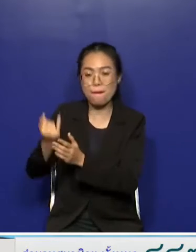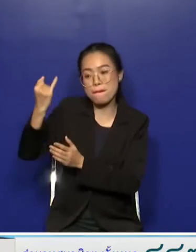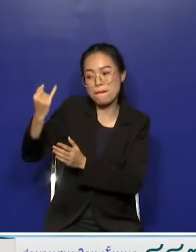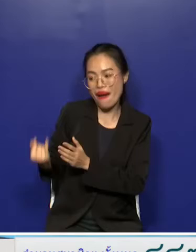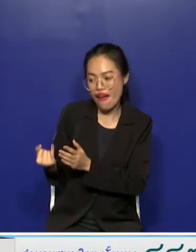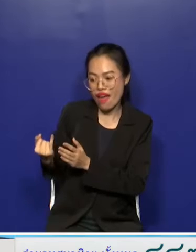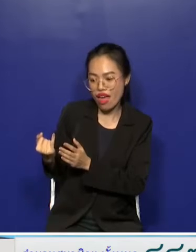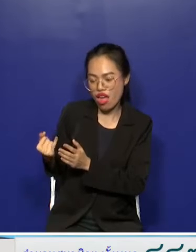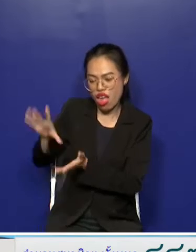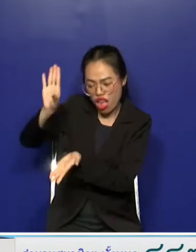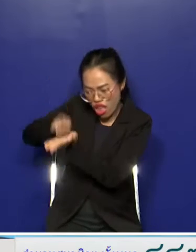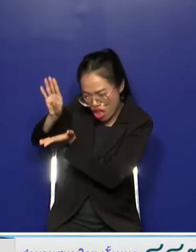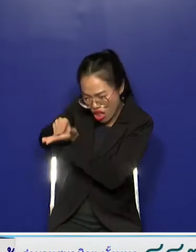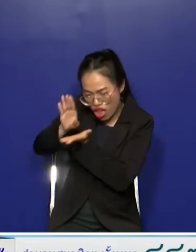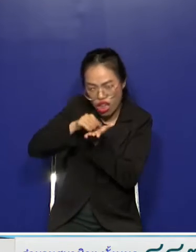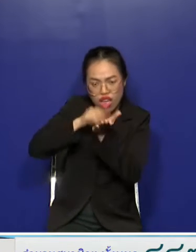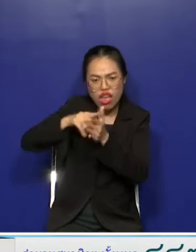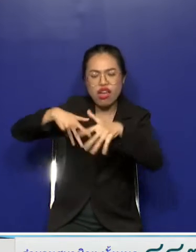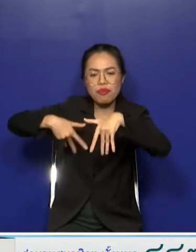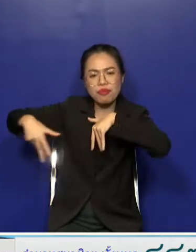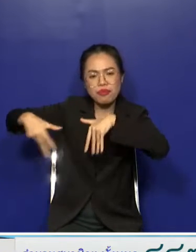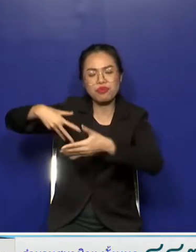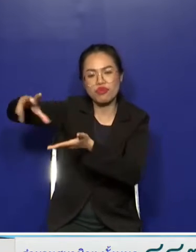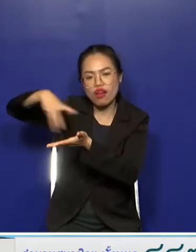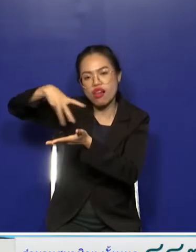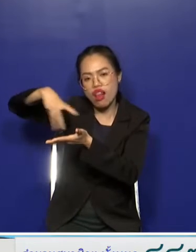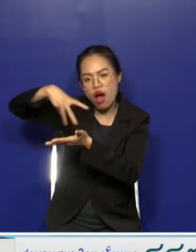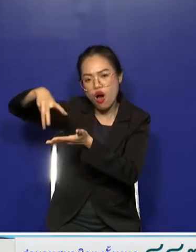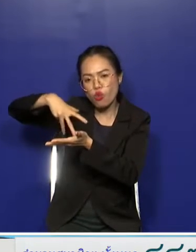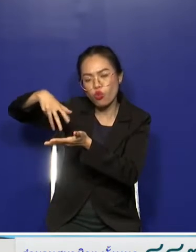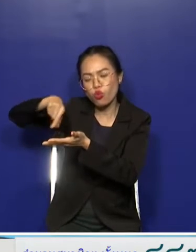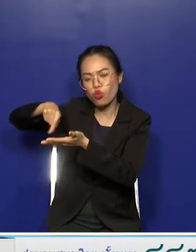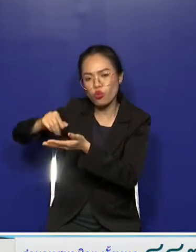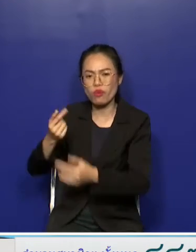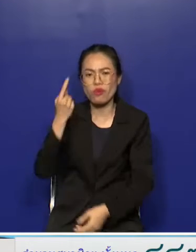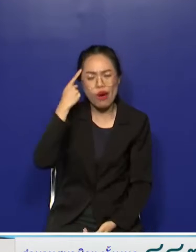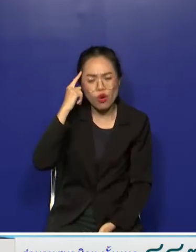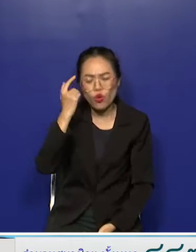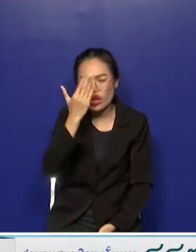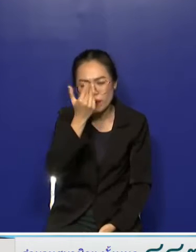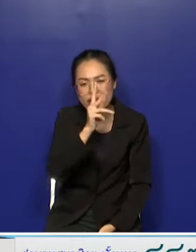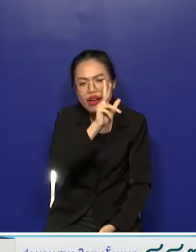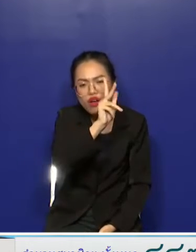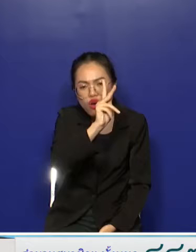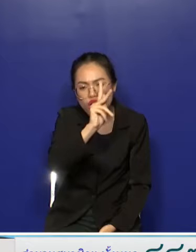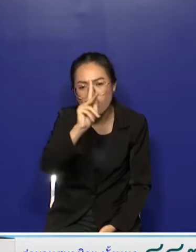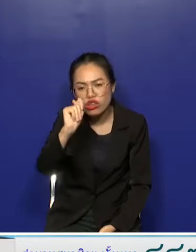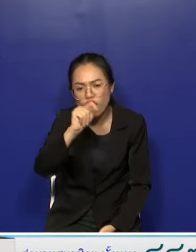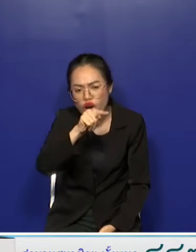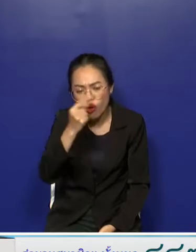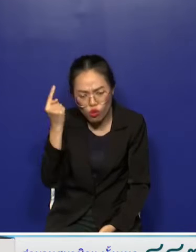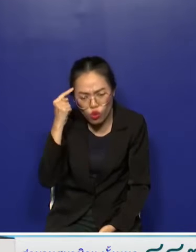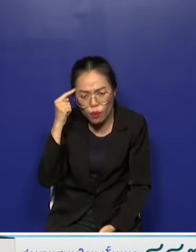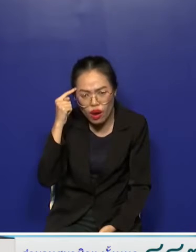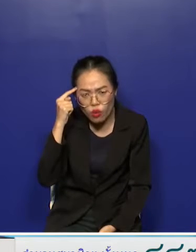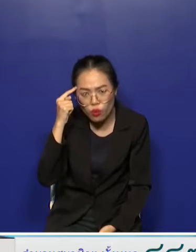ข้มูลเห่านี้ ผมยได้ยินจากพี่น้ประชาชนผมไม่ทราบวสำหบงานเลขาที่การเลือกตั้งได้ยินเรองเร